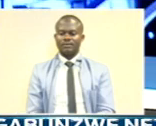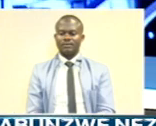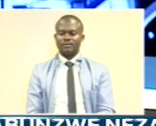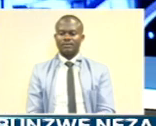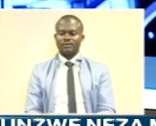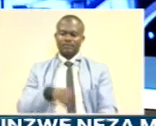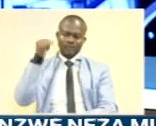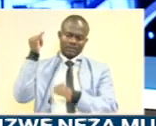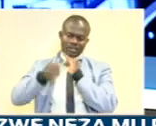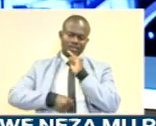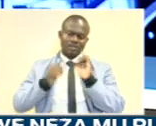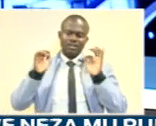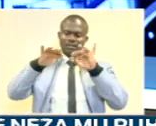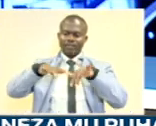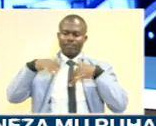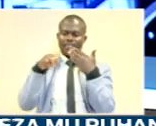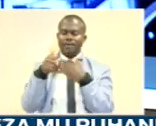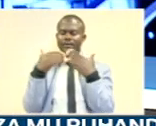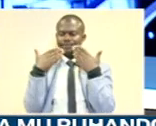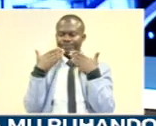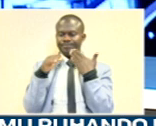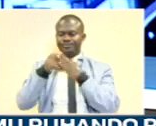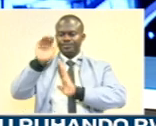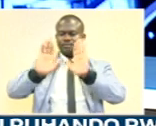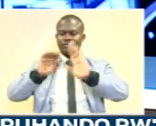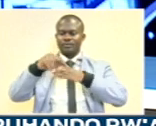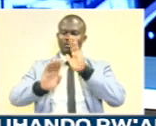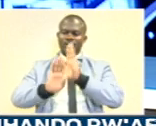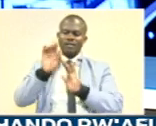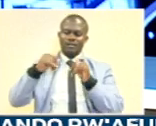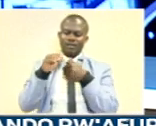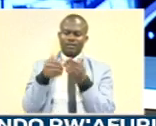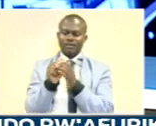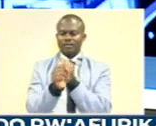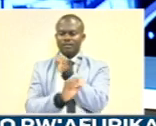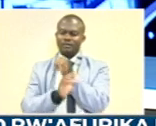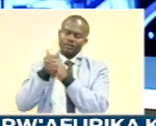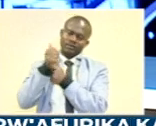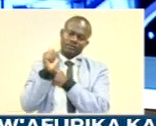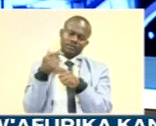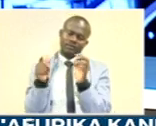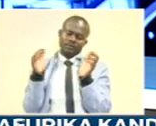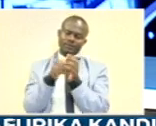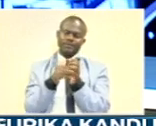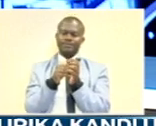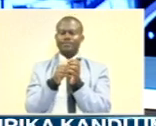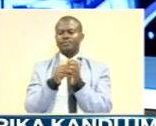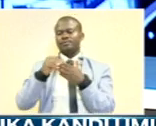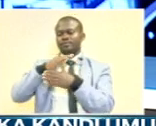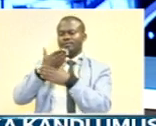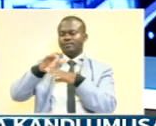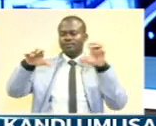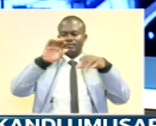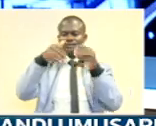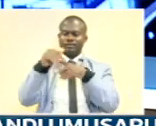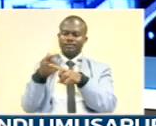Mu gusoza iyi nteko rusange rero hashimiwe abagize uruhare mu guteza imbere iyi mikino mu bihugu byabo ndetse no ku migabane